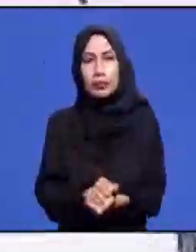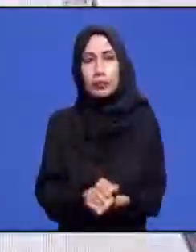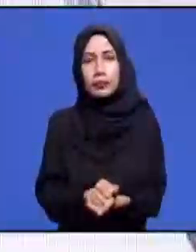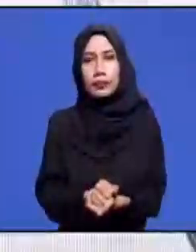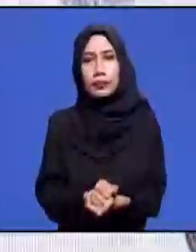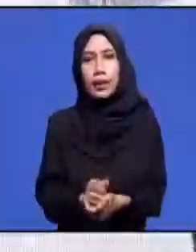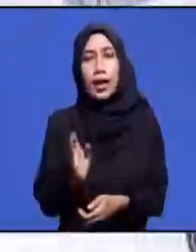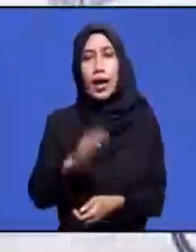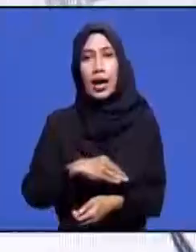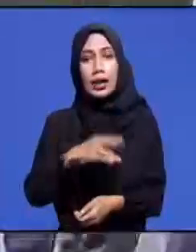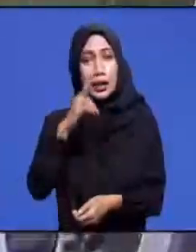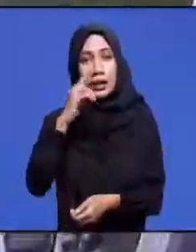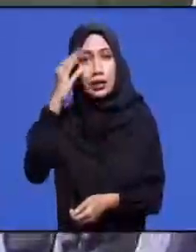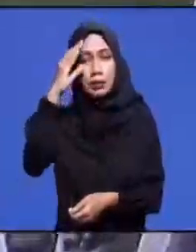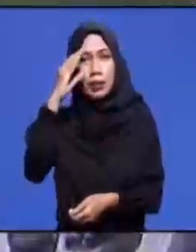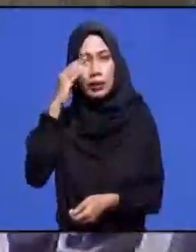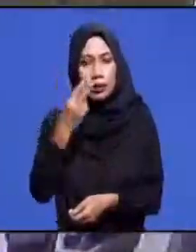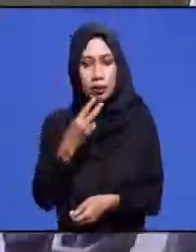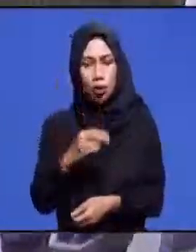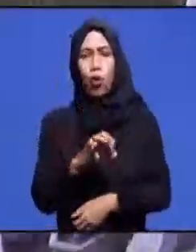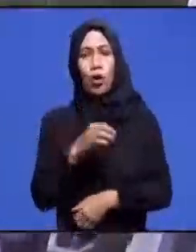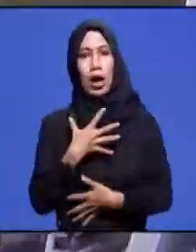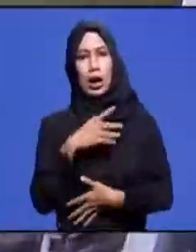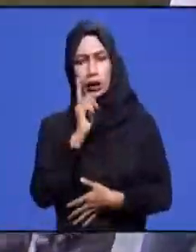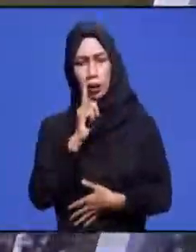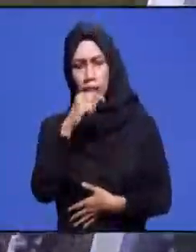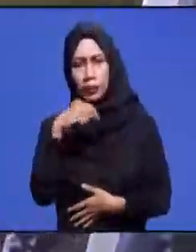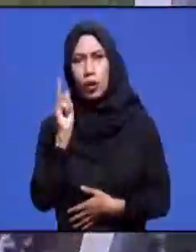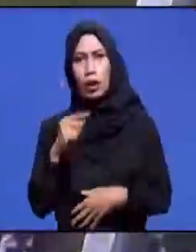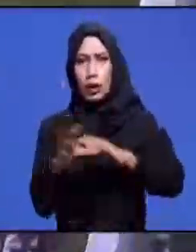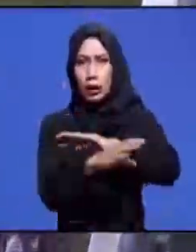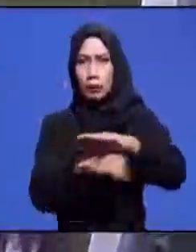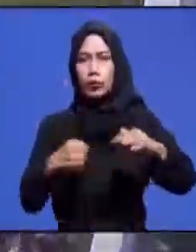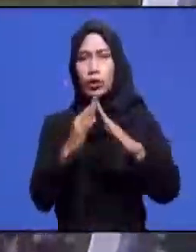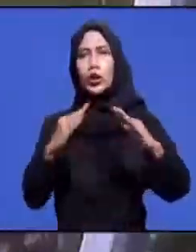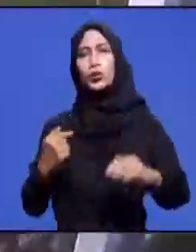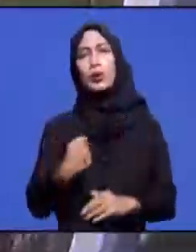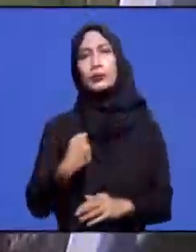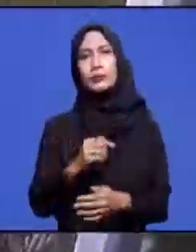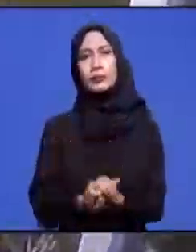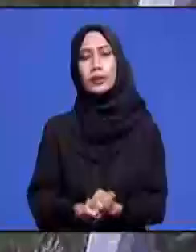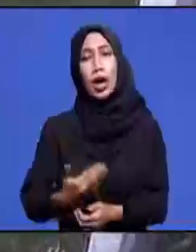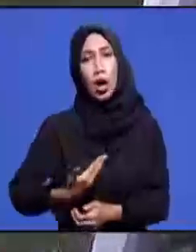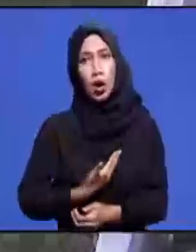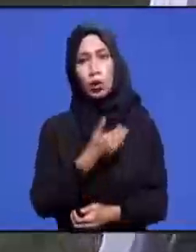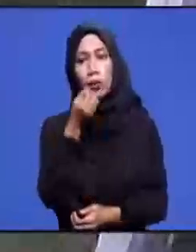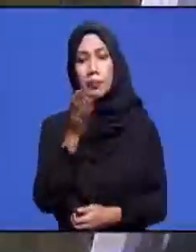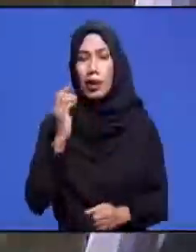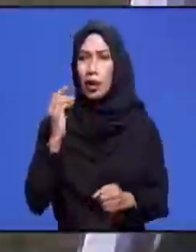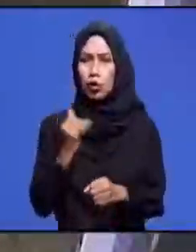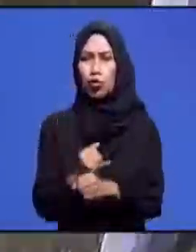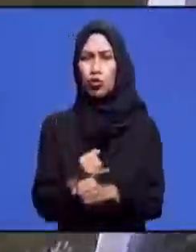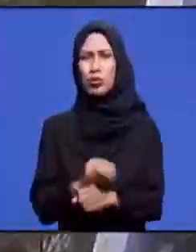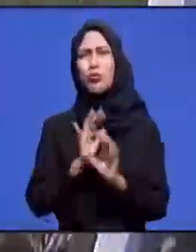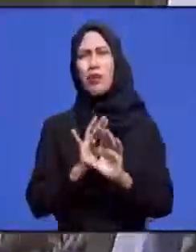Senin pagi pemilik tanaman hias membenarkan pencurian terjadi di rumahnya. Korban mengaku menderita kerugian hingga